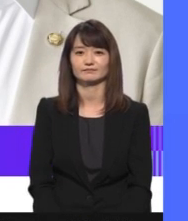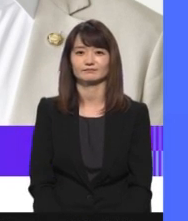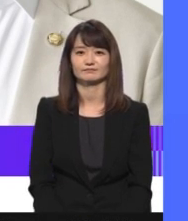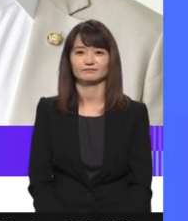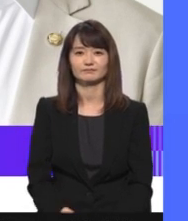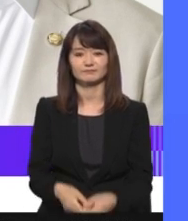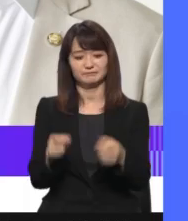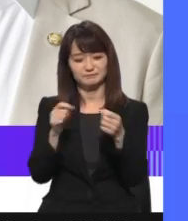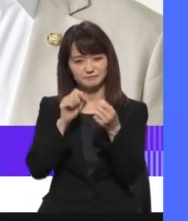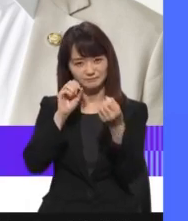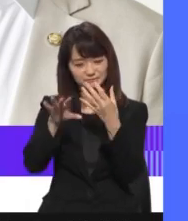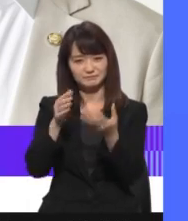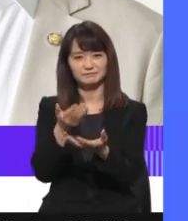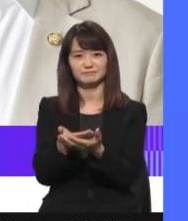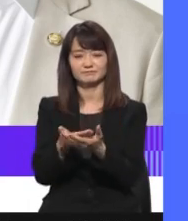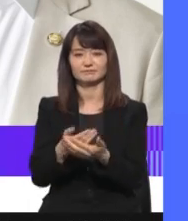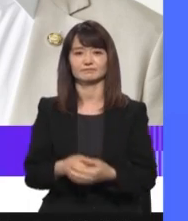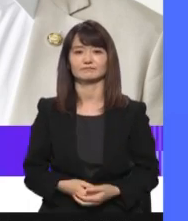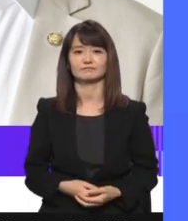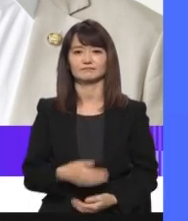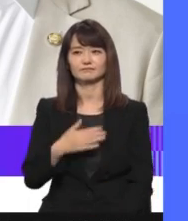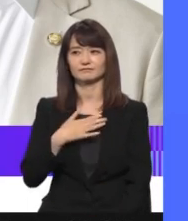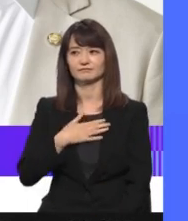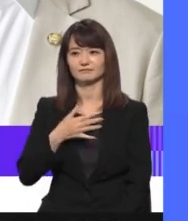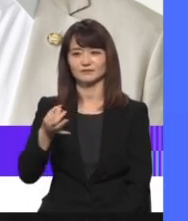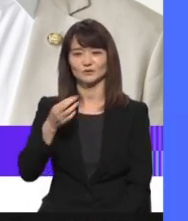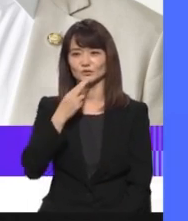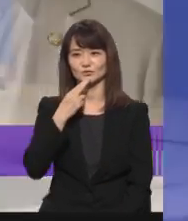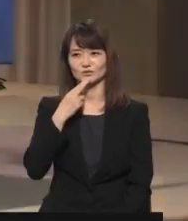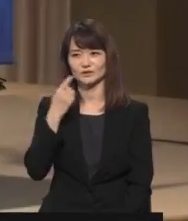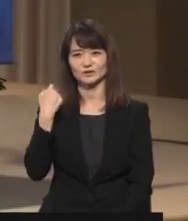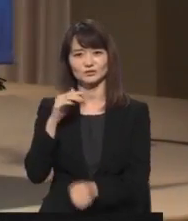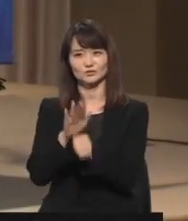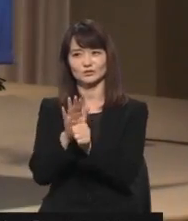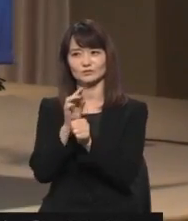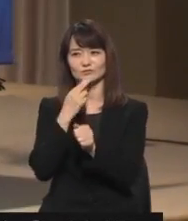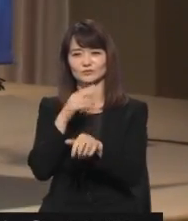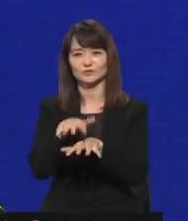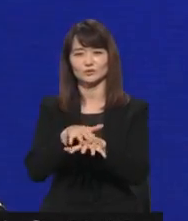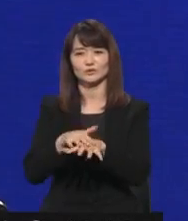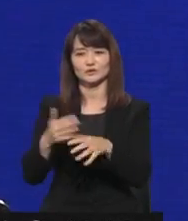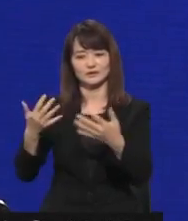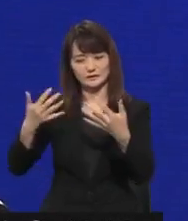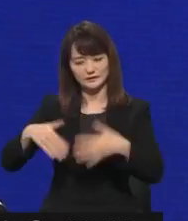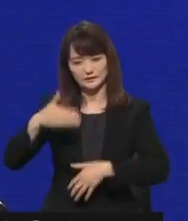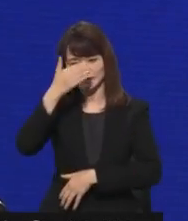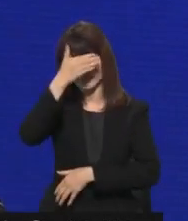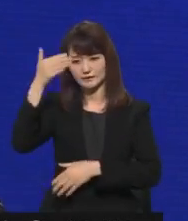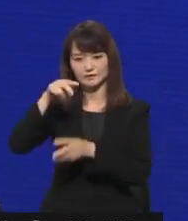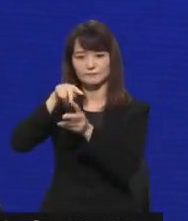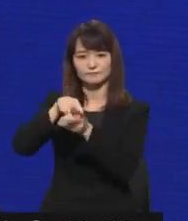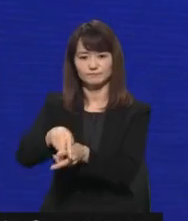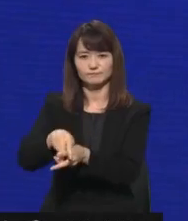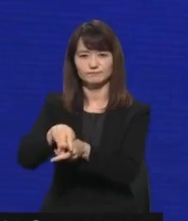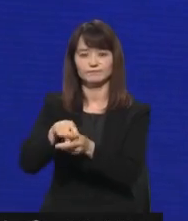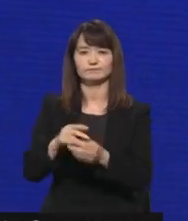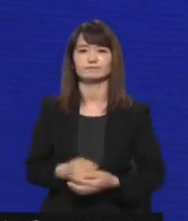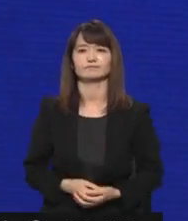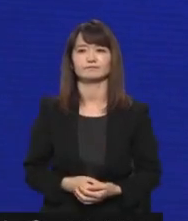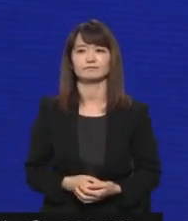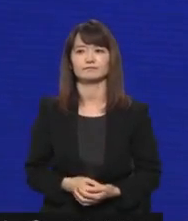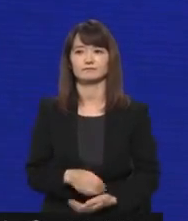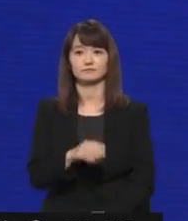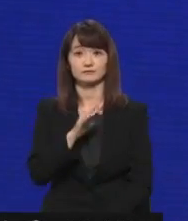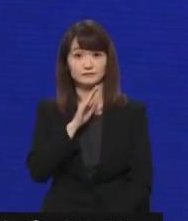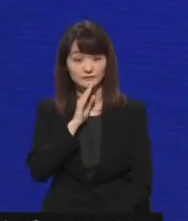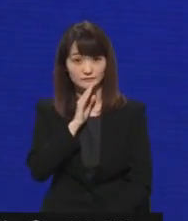짧긴 좀 부탁드립니다 에 편은 뭐 돈도 빽도 없는 조직도 약한 청년 후 봅니다 그래도 어 정말